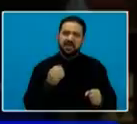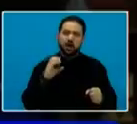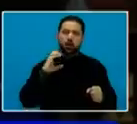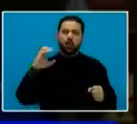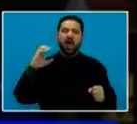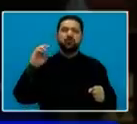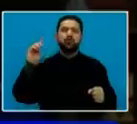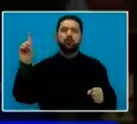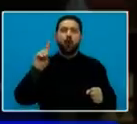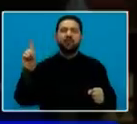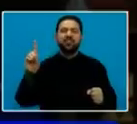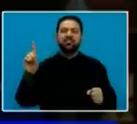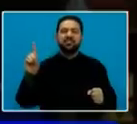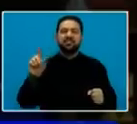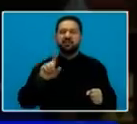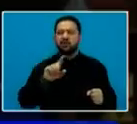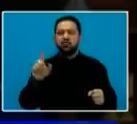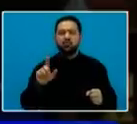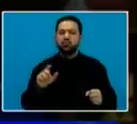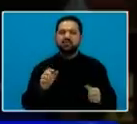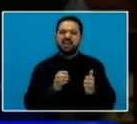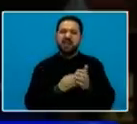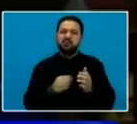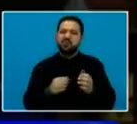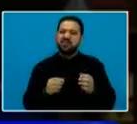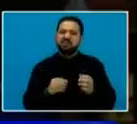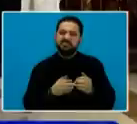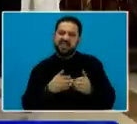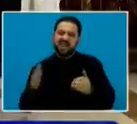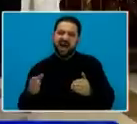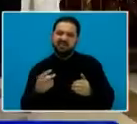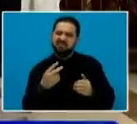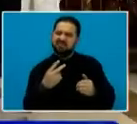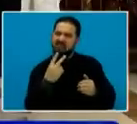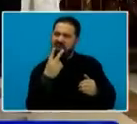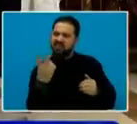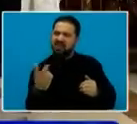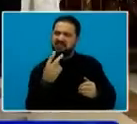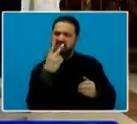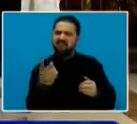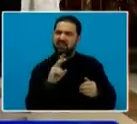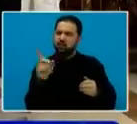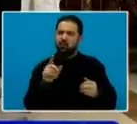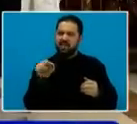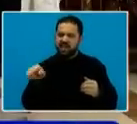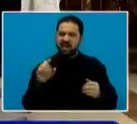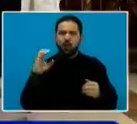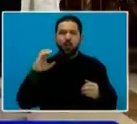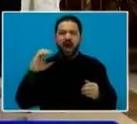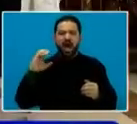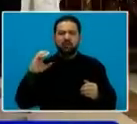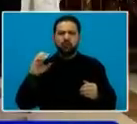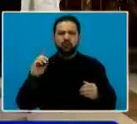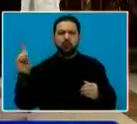Curajul duhovnicesc nu are voie de ieși în stradă. Na, nu e vorba. E mai mult. Se manifestă tot timpul. Zi cu